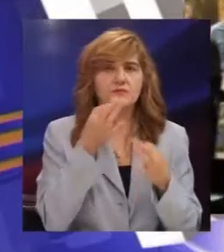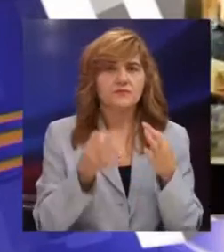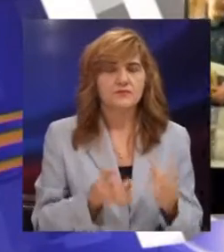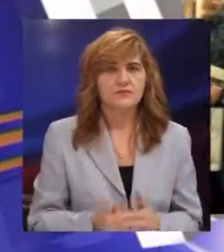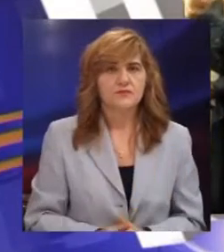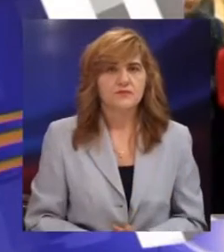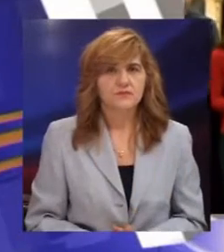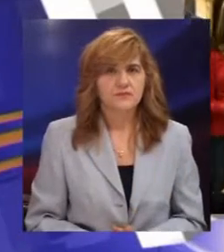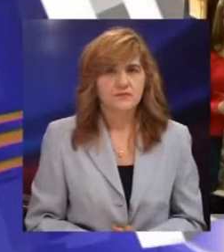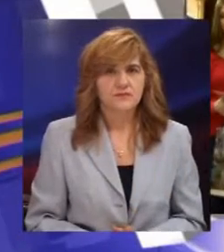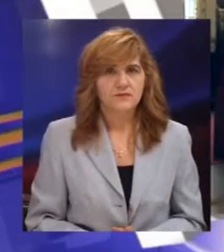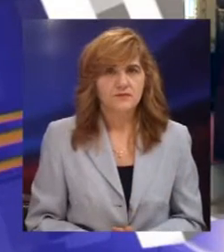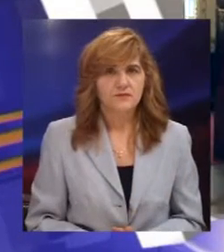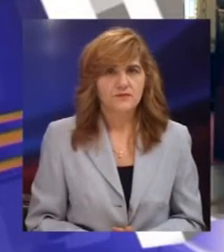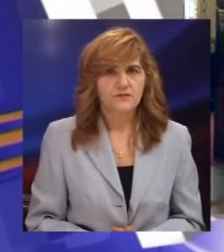izazova.